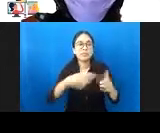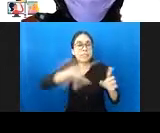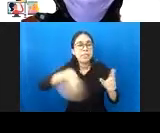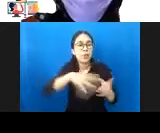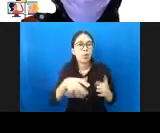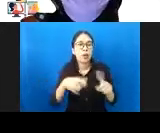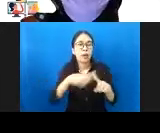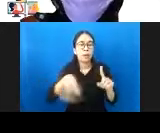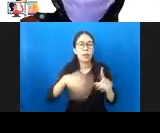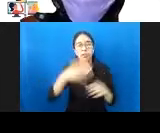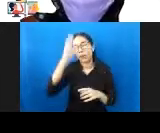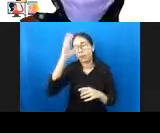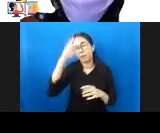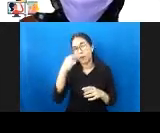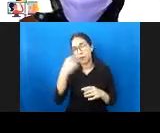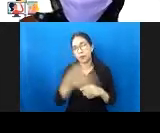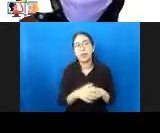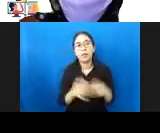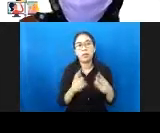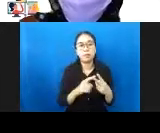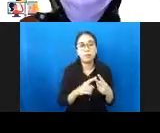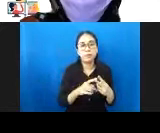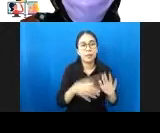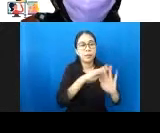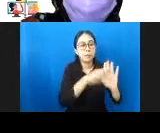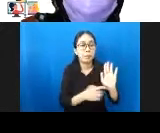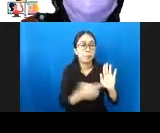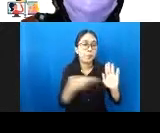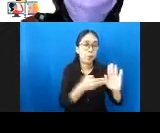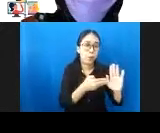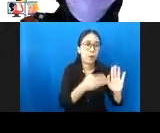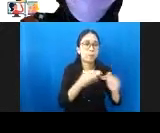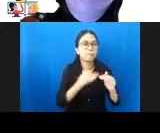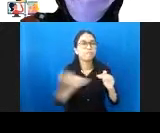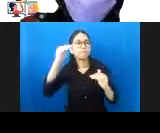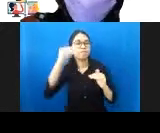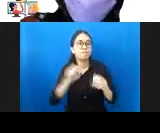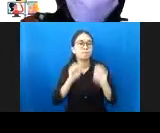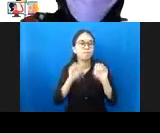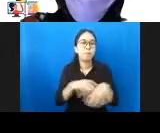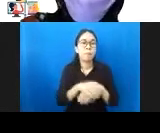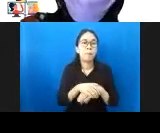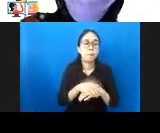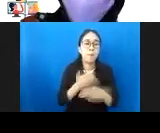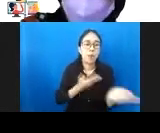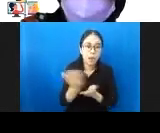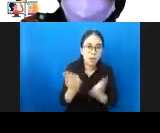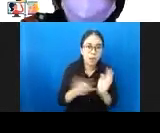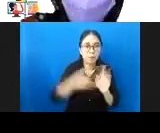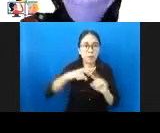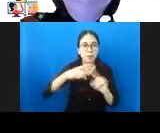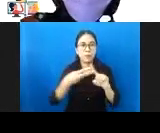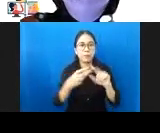pedoman peningkatan penerapan pelayanan MTBS di lingkungan Kabupaten Bandung. Kemudian tool MONEP